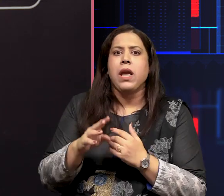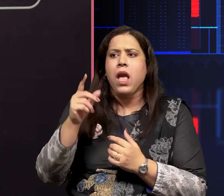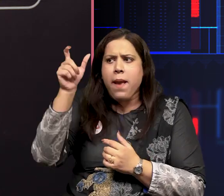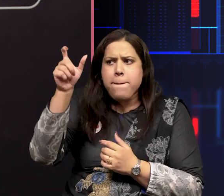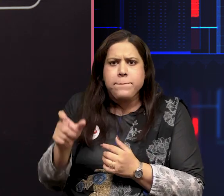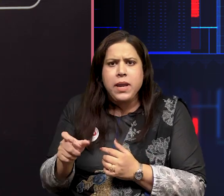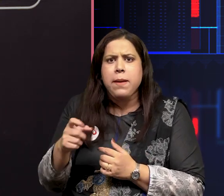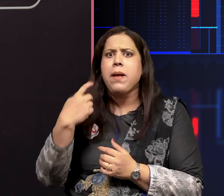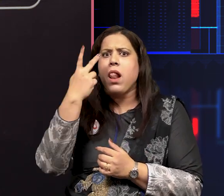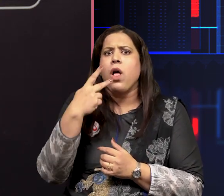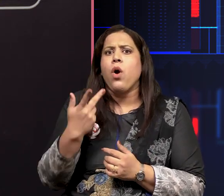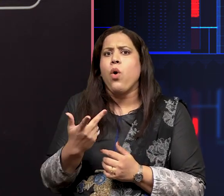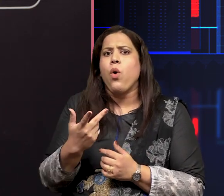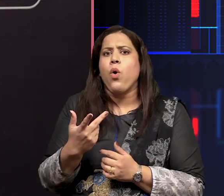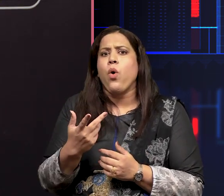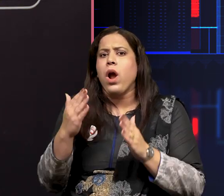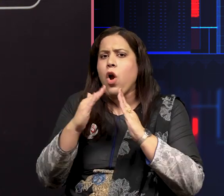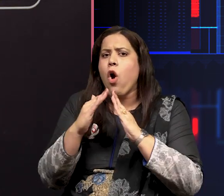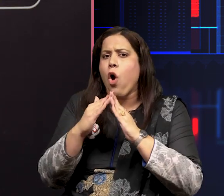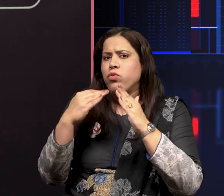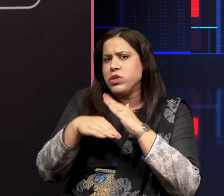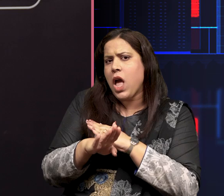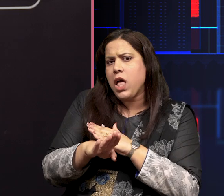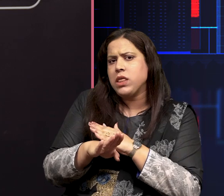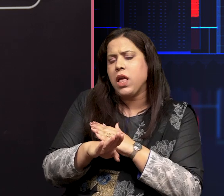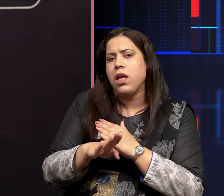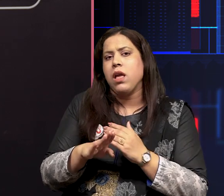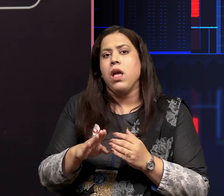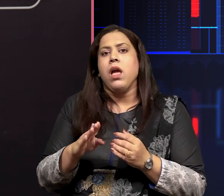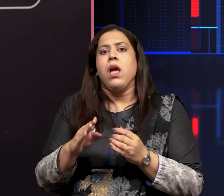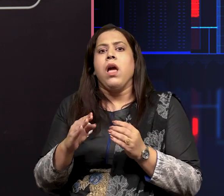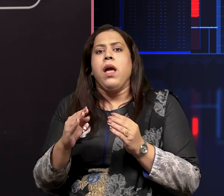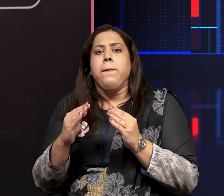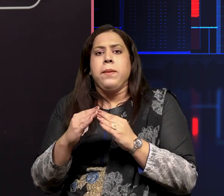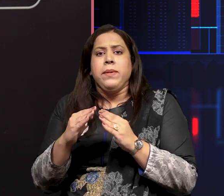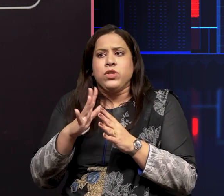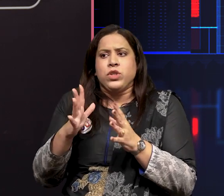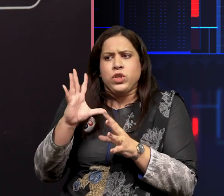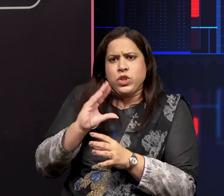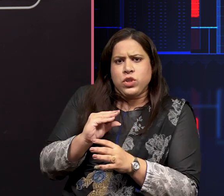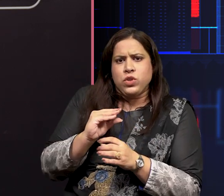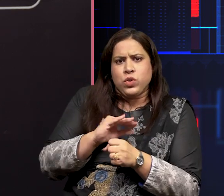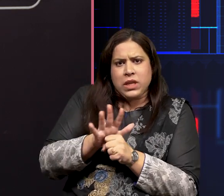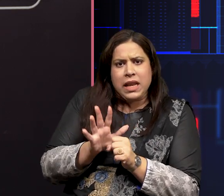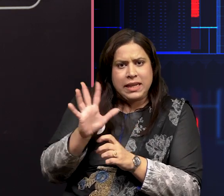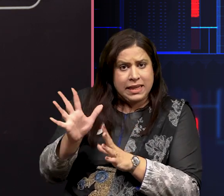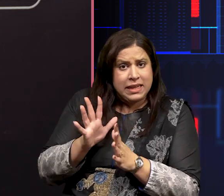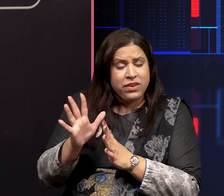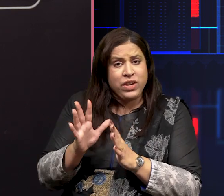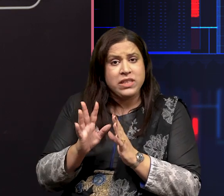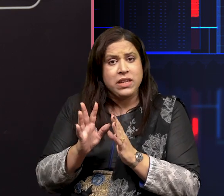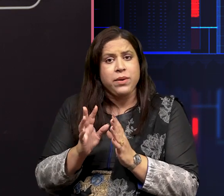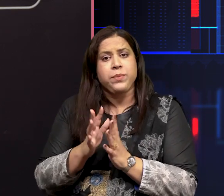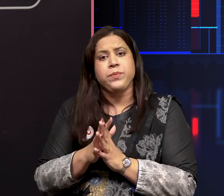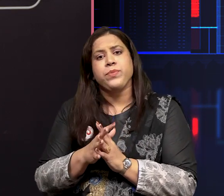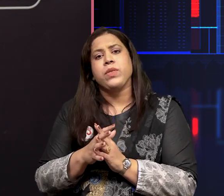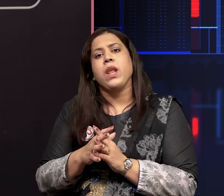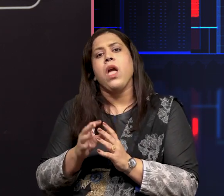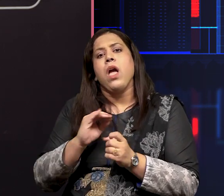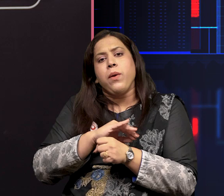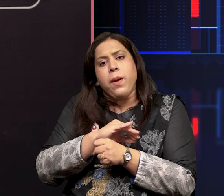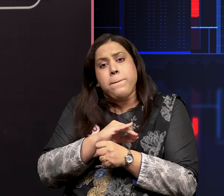were restricted to their houses, people who were reduced to their terraces, people who were like confined to